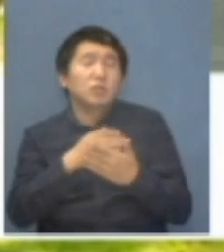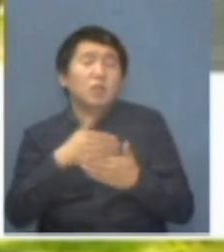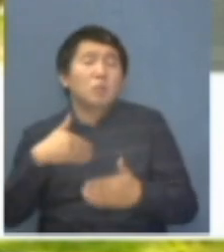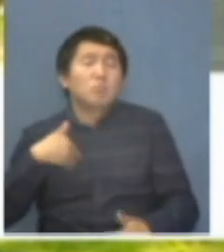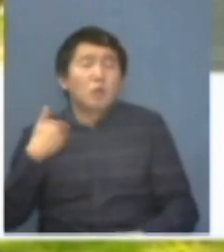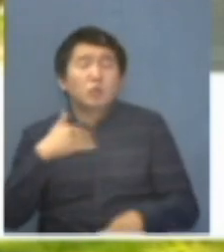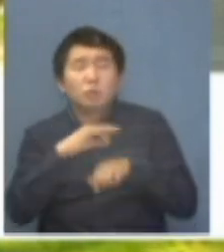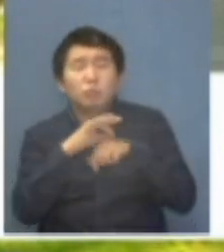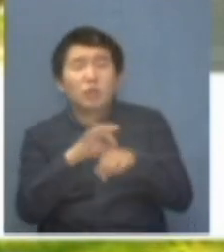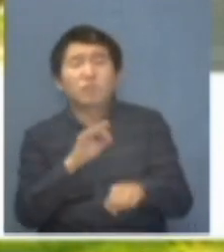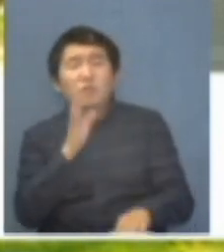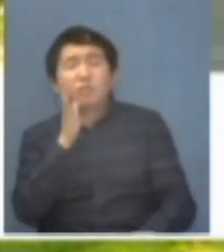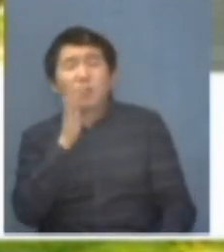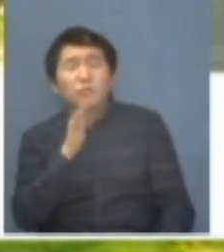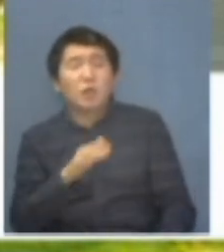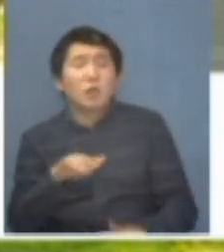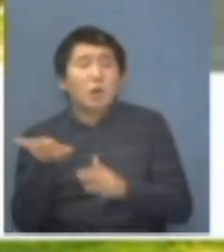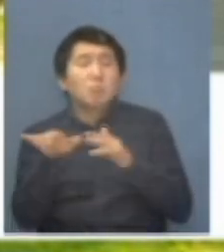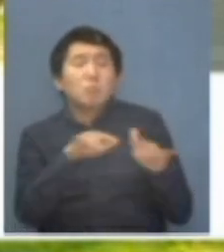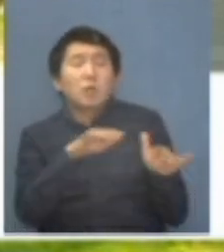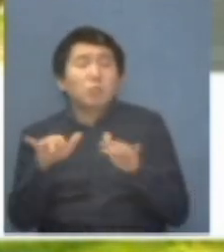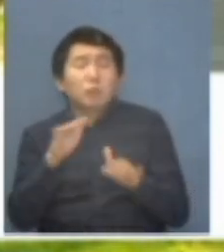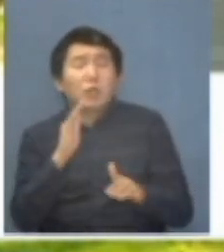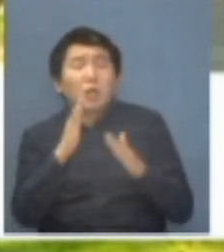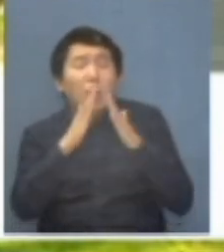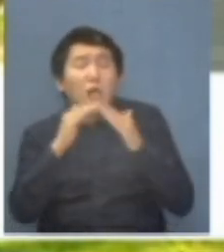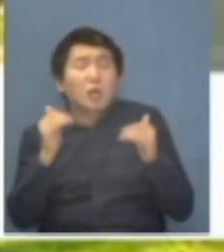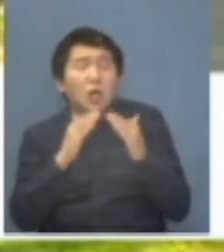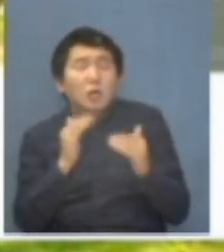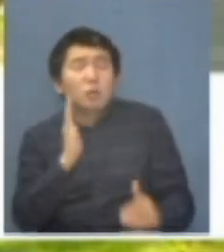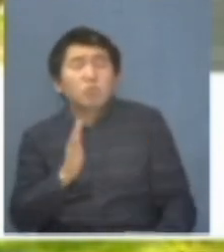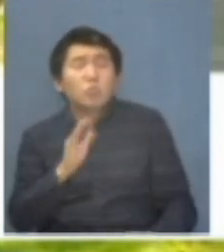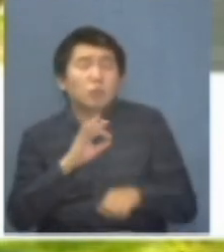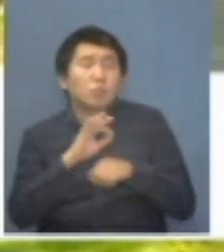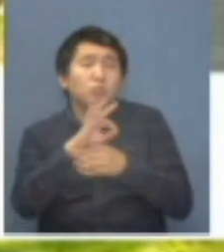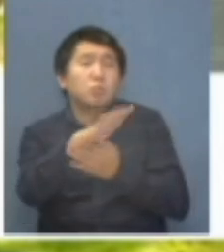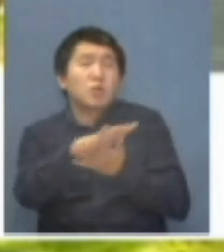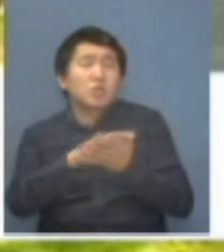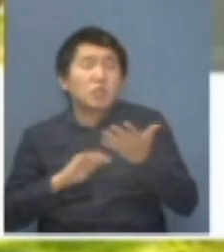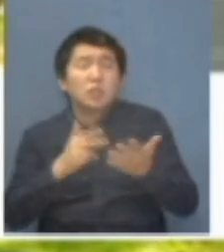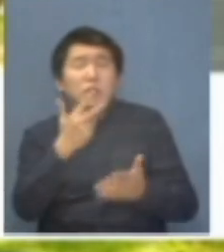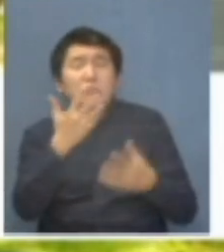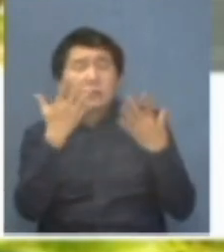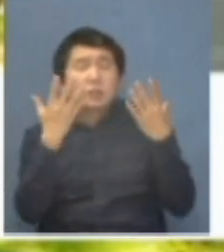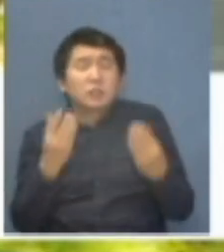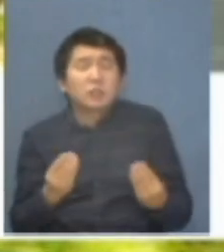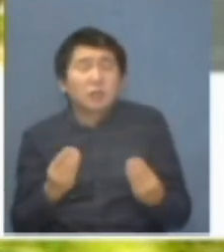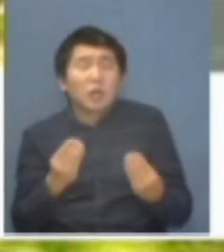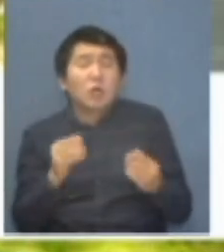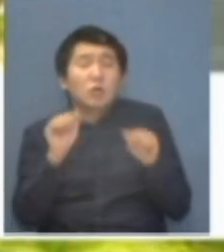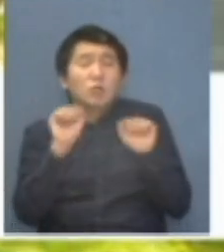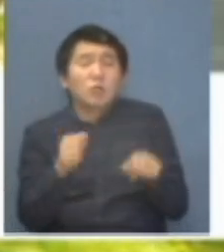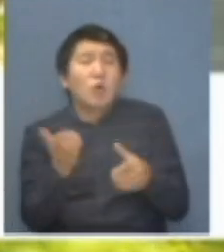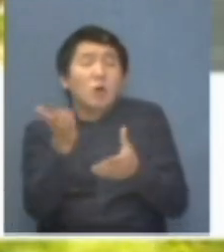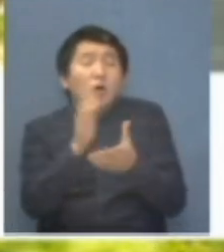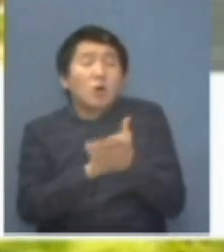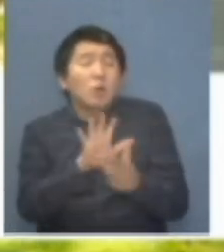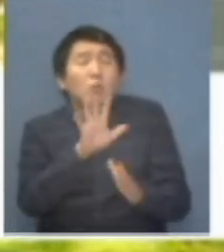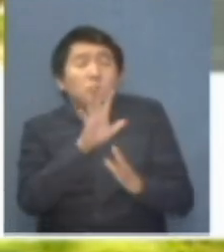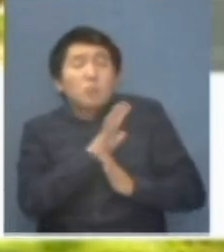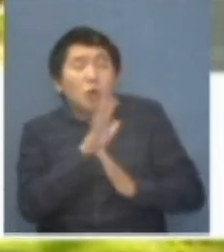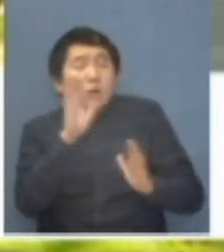Мероприятие будет продолжаться 3 дня. Были приглашены активисты с разных регионов страны. Также молодежь может ознакомиться с богатой природой нашего